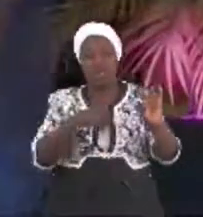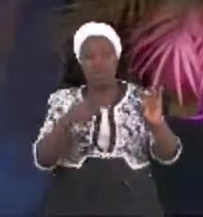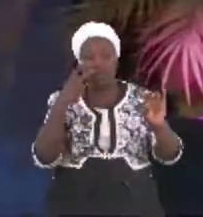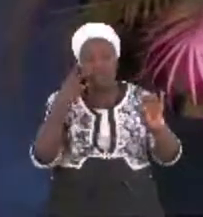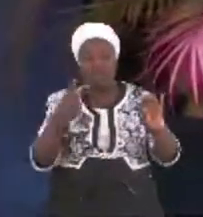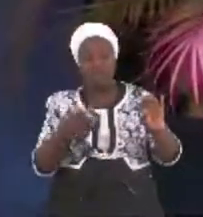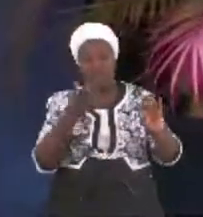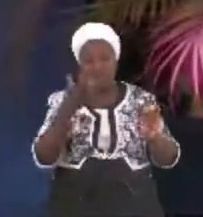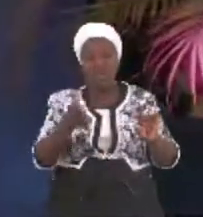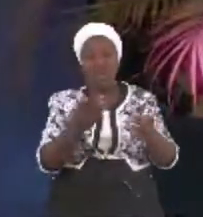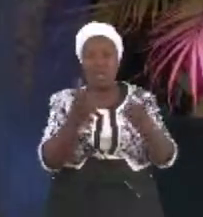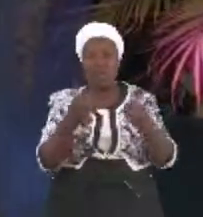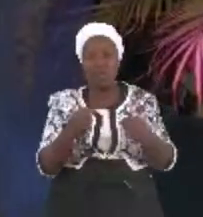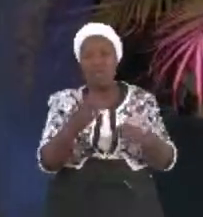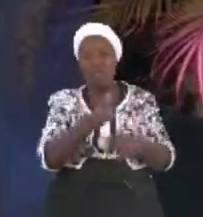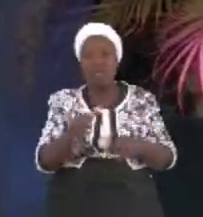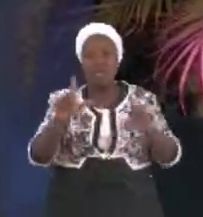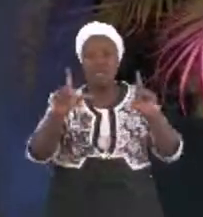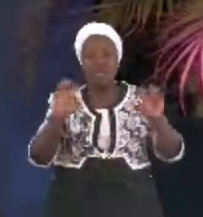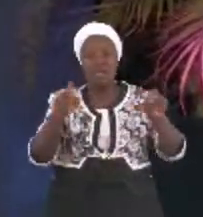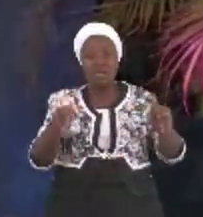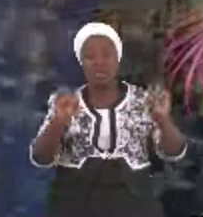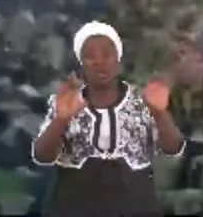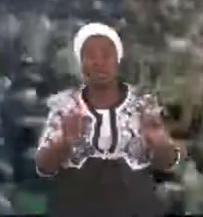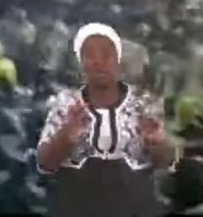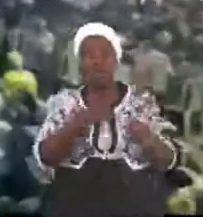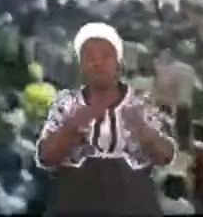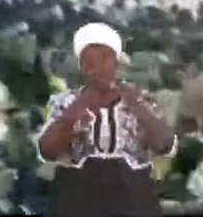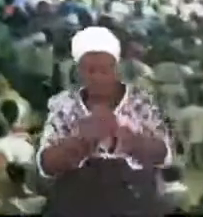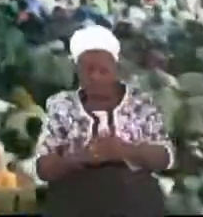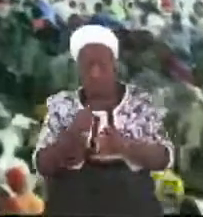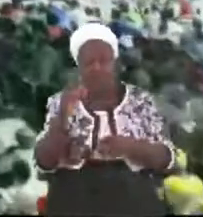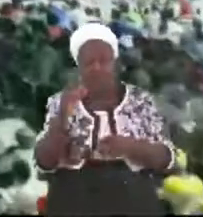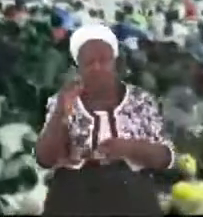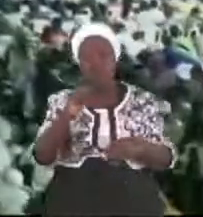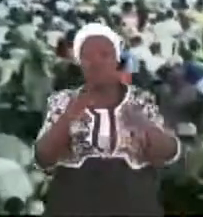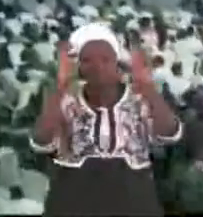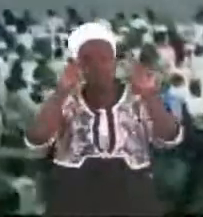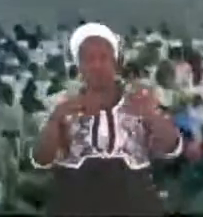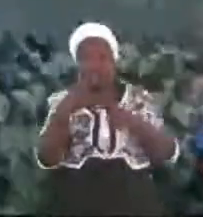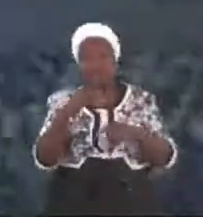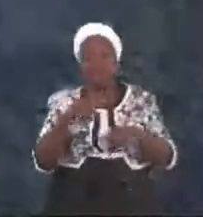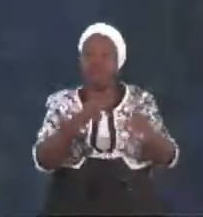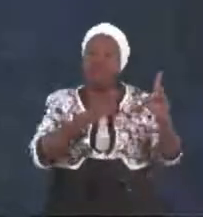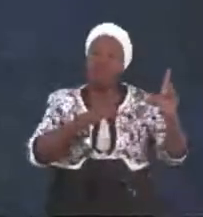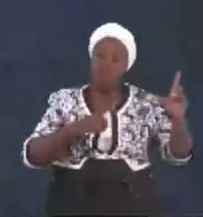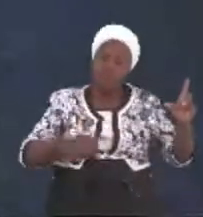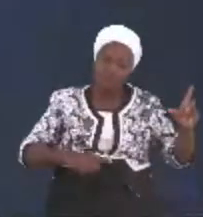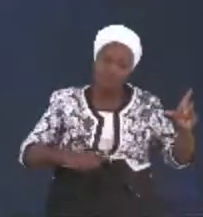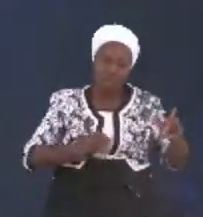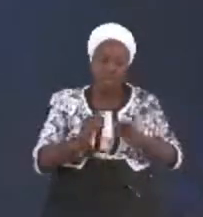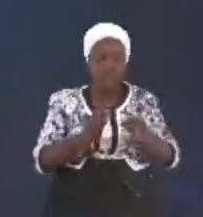8, verset 2. Et voici un lépreux, s'étant approché, se prosterna devant lui et dit, « Seigneur, si tu le